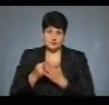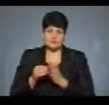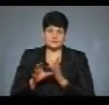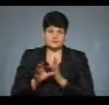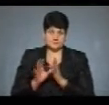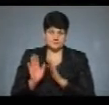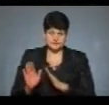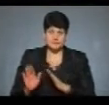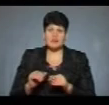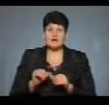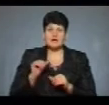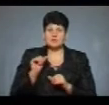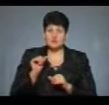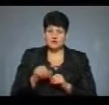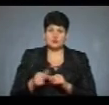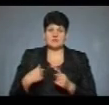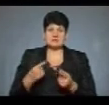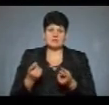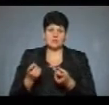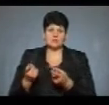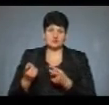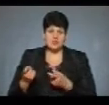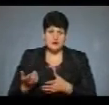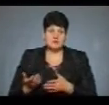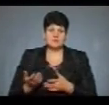електроенергії. І крім того, ми залучаємо безпосередньо